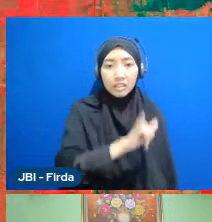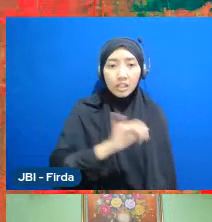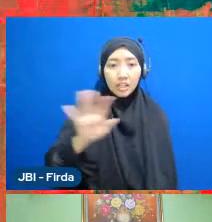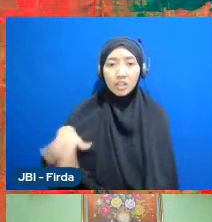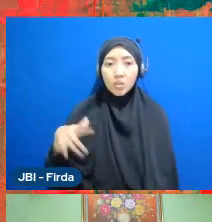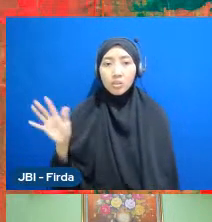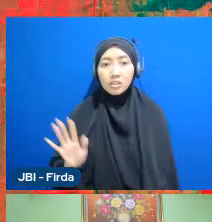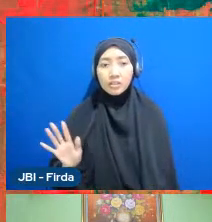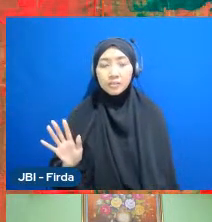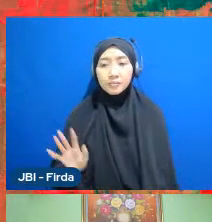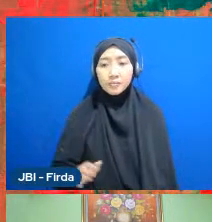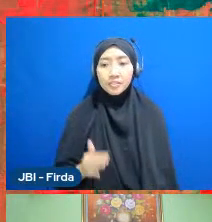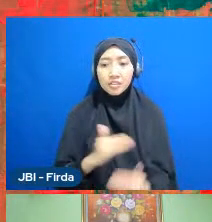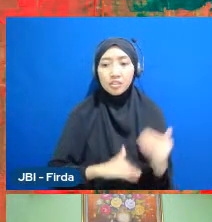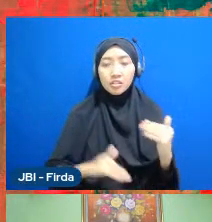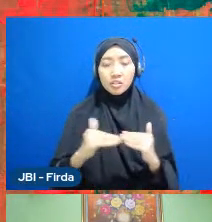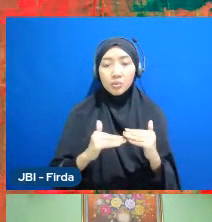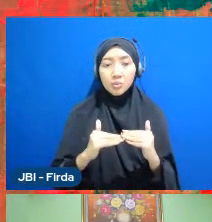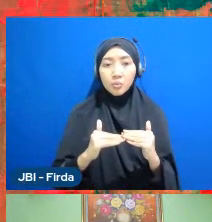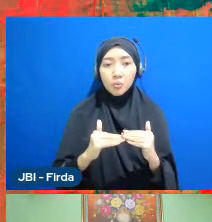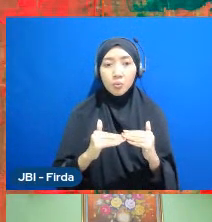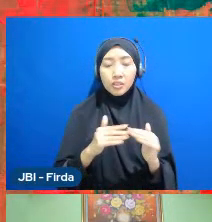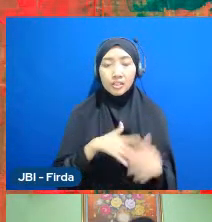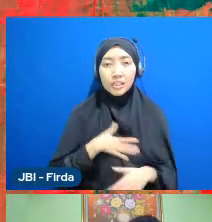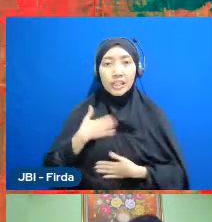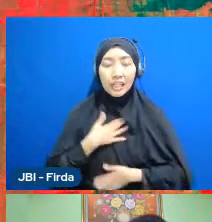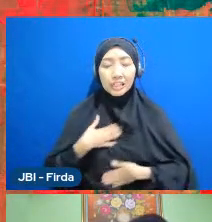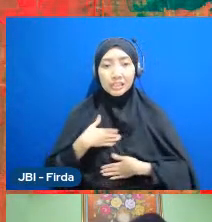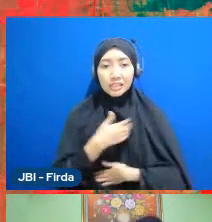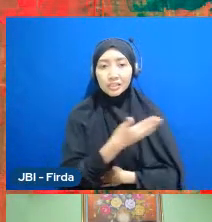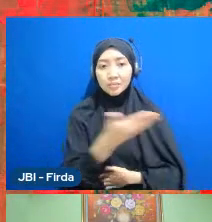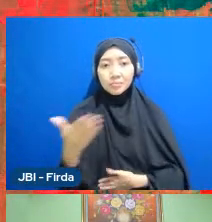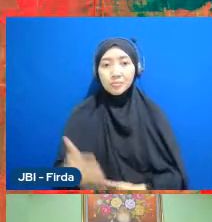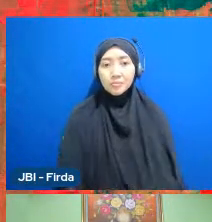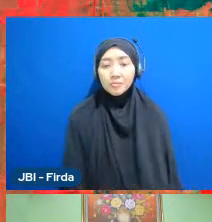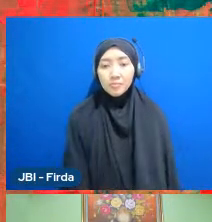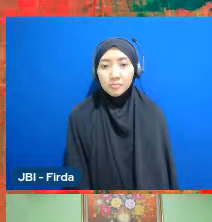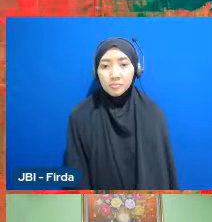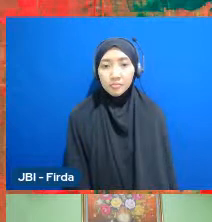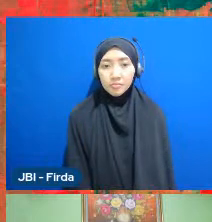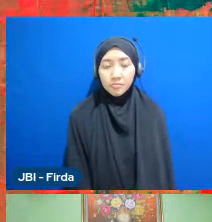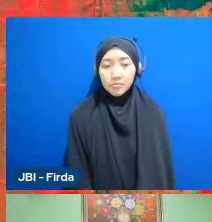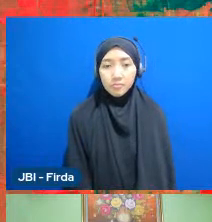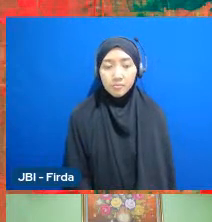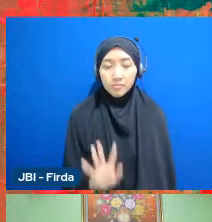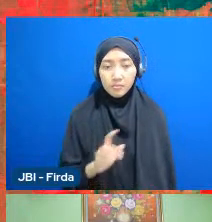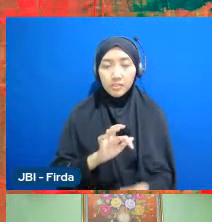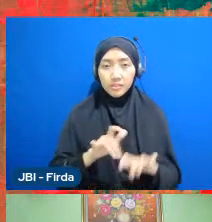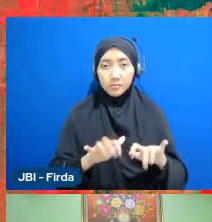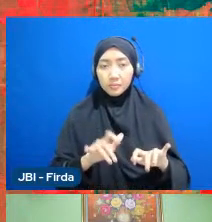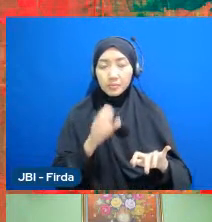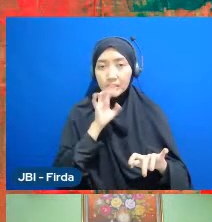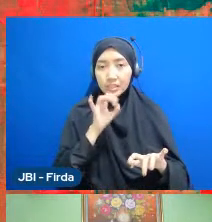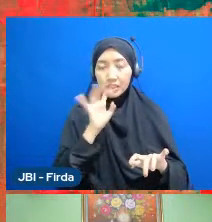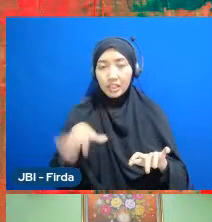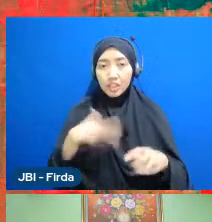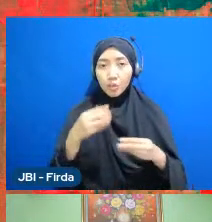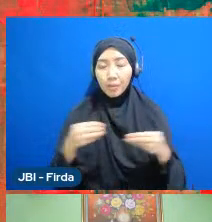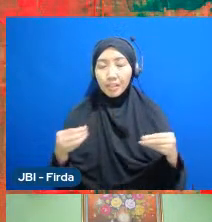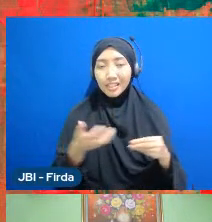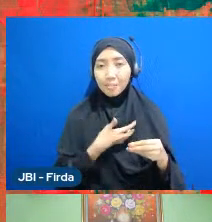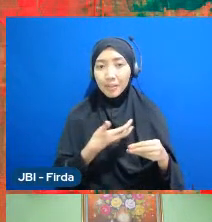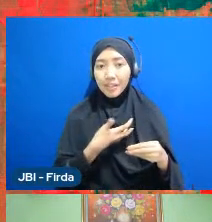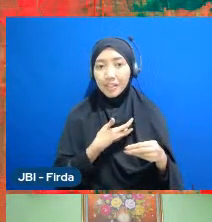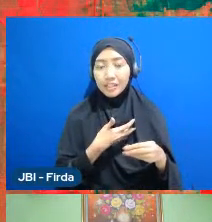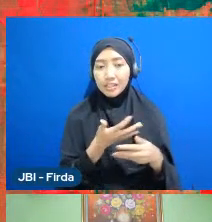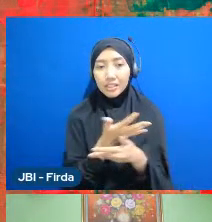tidak sesuai dengan yang dirasakan oleh sahabat. Di sini juga ada ketik saran atau materi yang diinginkan.